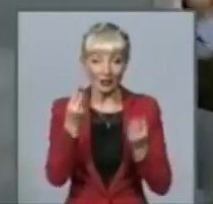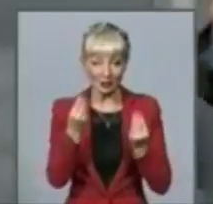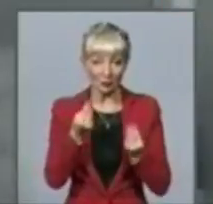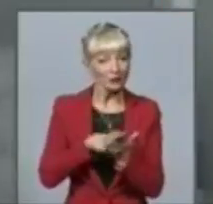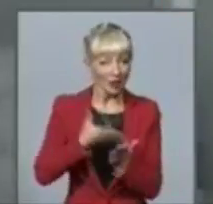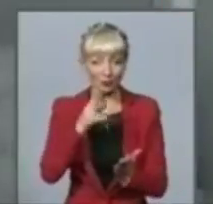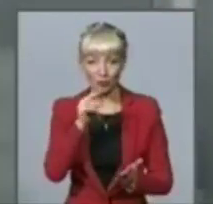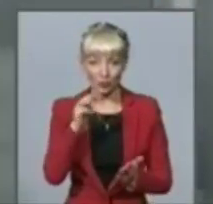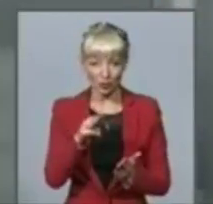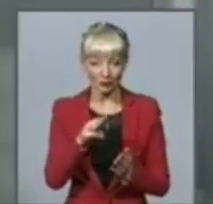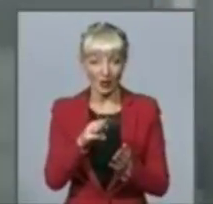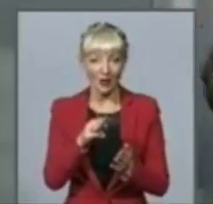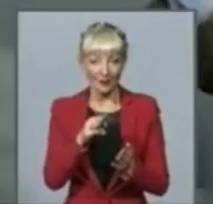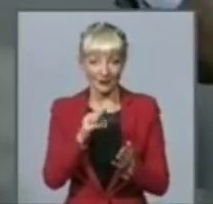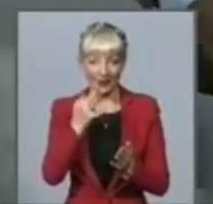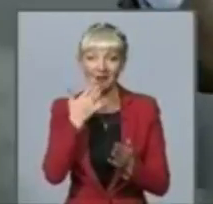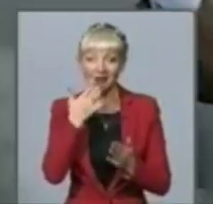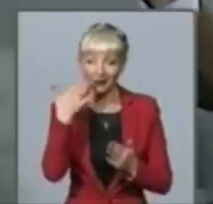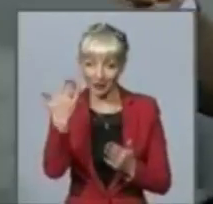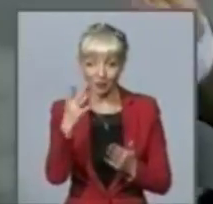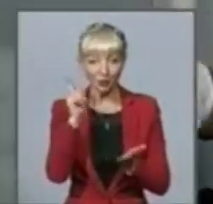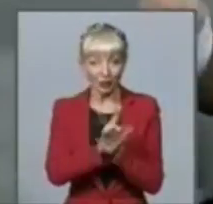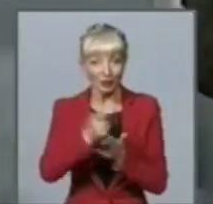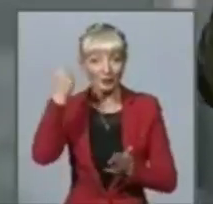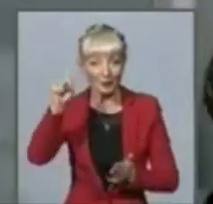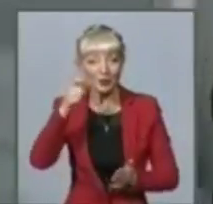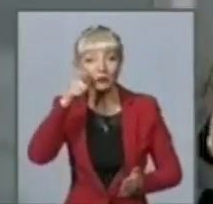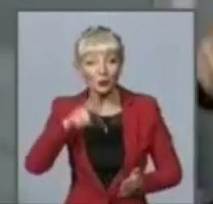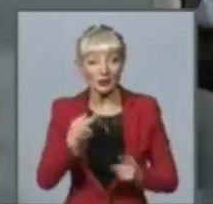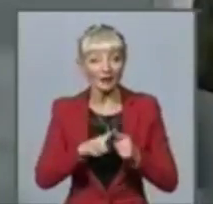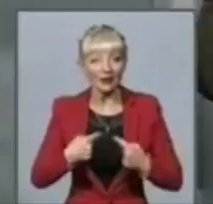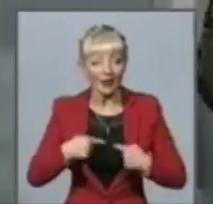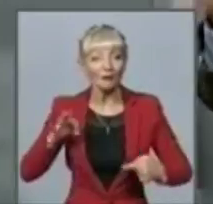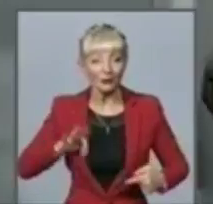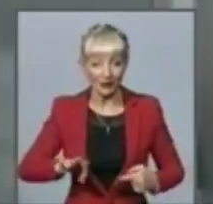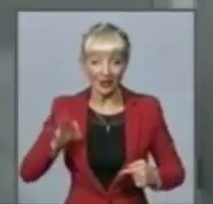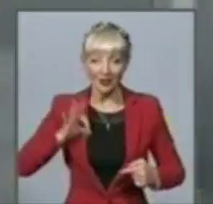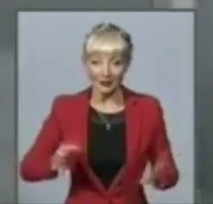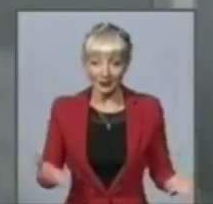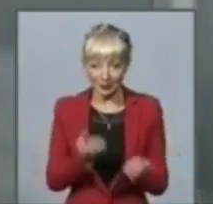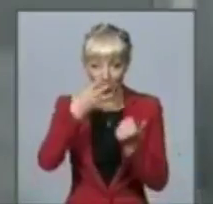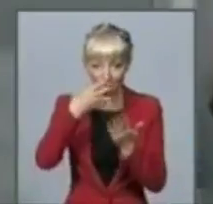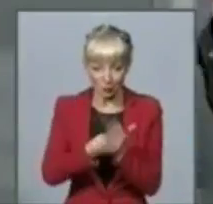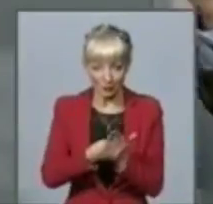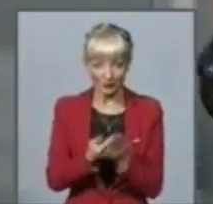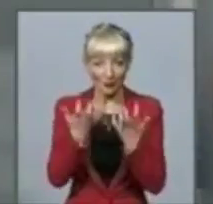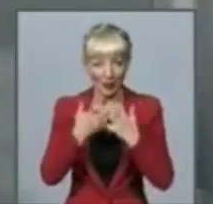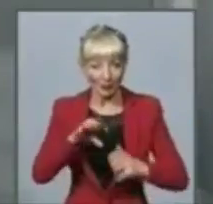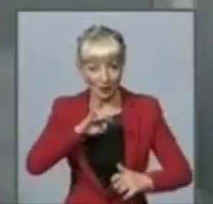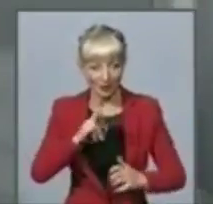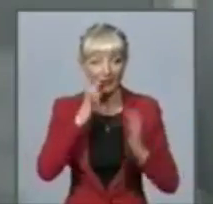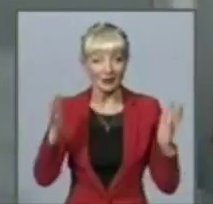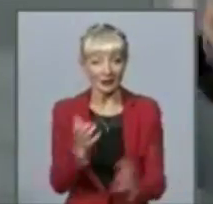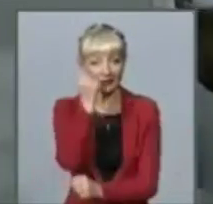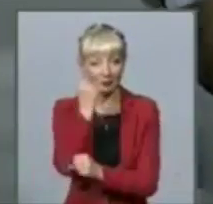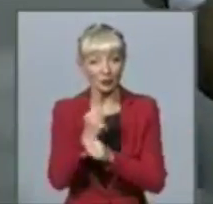дорожче за повністю закордонний, то має вигравати український, бо це нам вигідно. Це вигідно підтримати власну промисловість, зберегти робочі